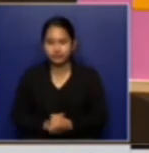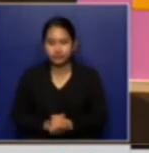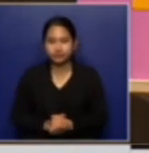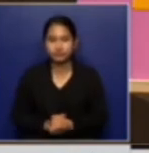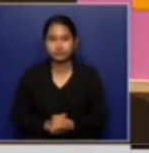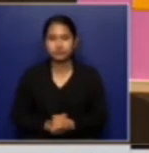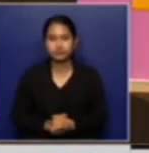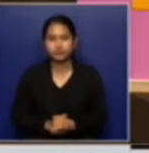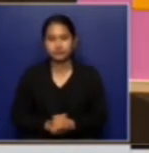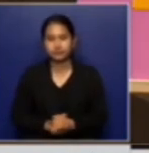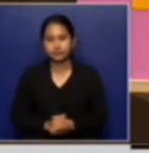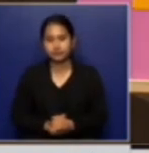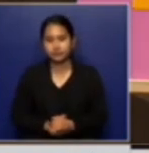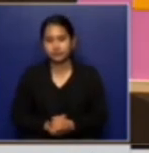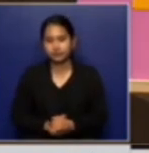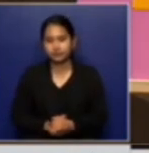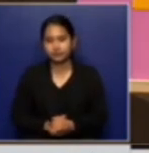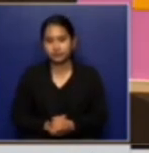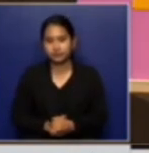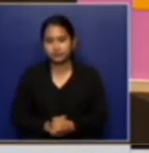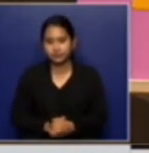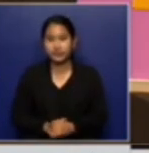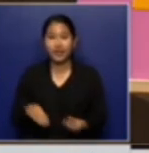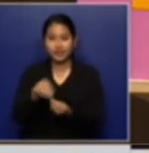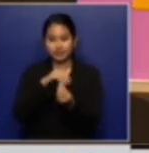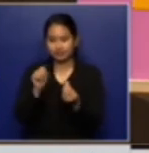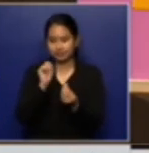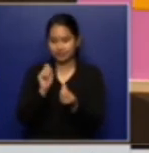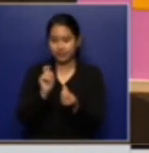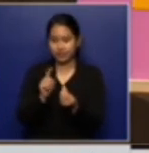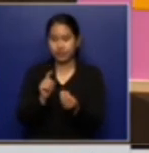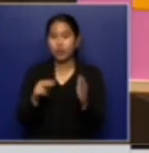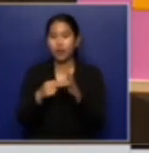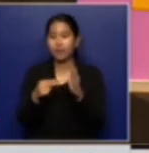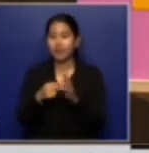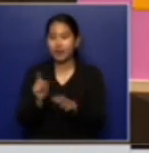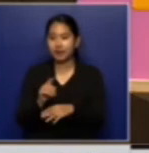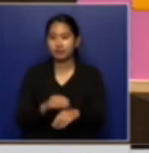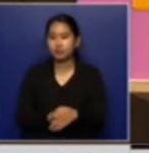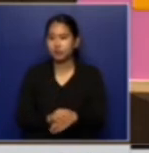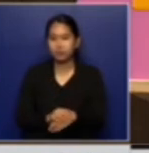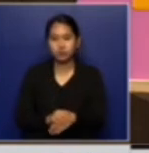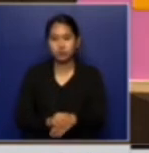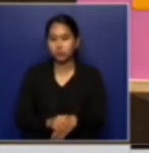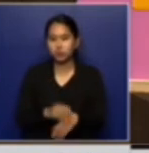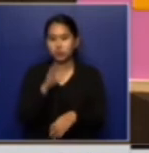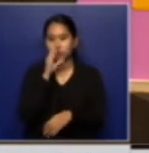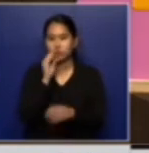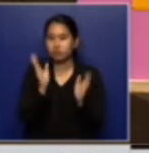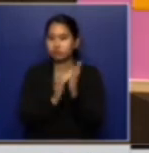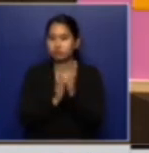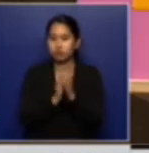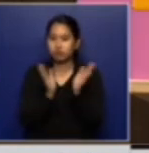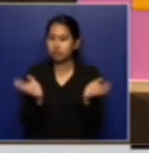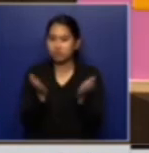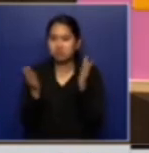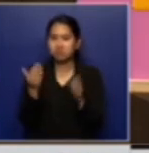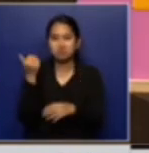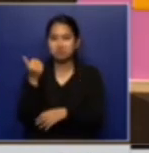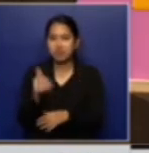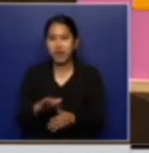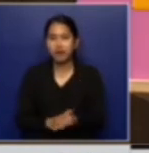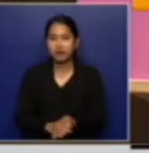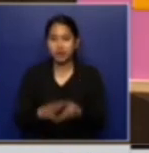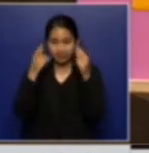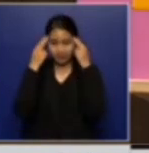เพราะฉะนั้นด้านเศรษฐกิจเนี่ยไม่สามารถที่จะพูดเชียร์กันได้เลยโดยเฉพาะท่านนายกรั